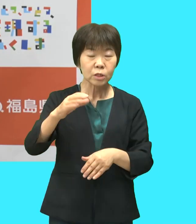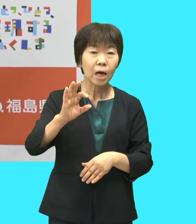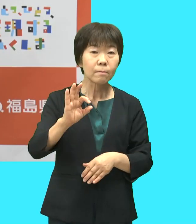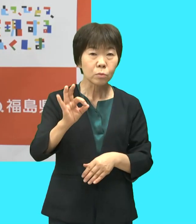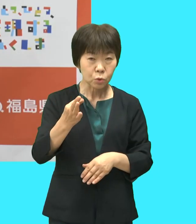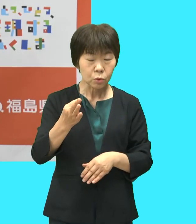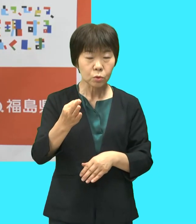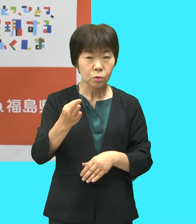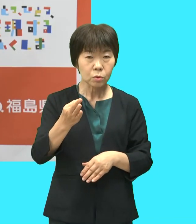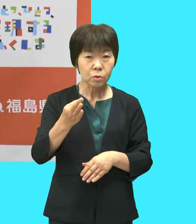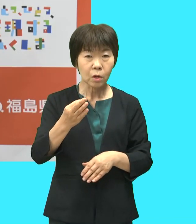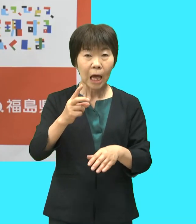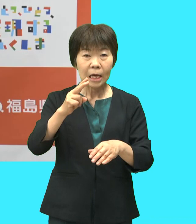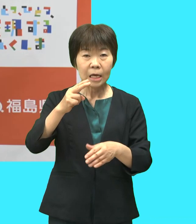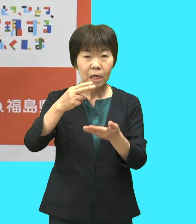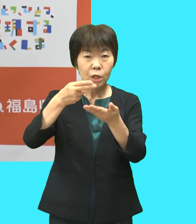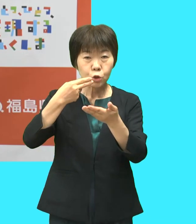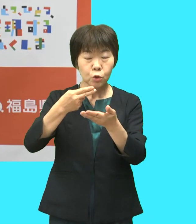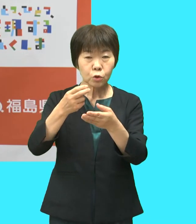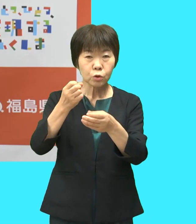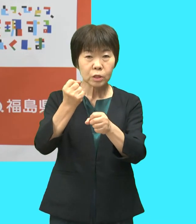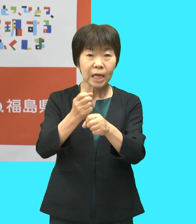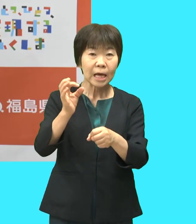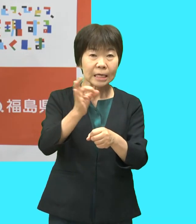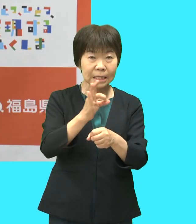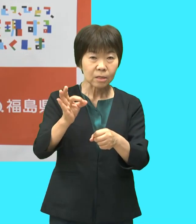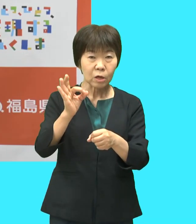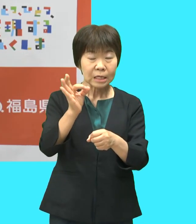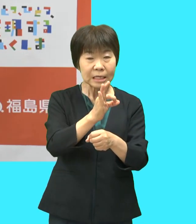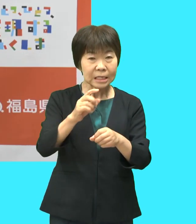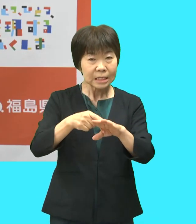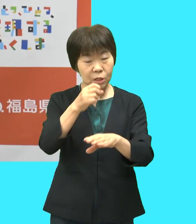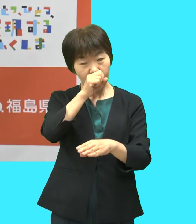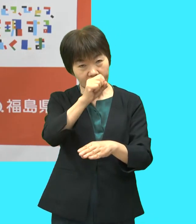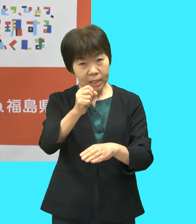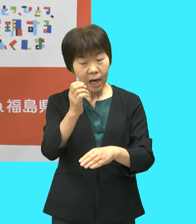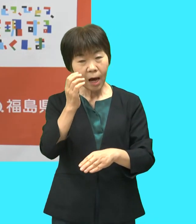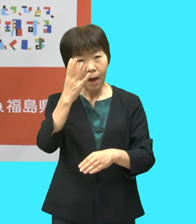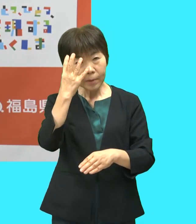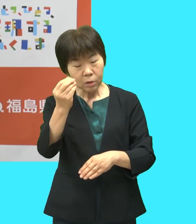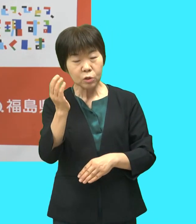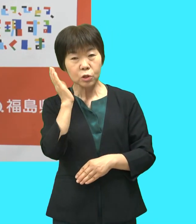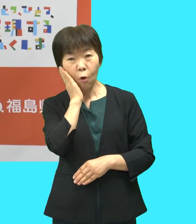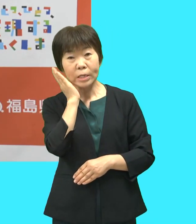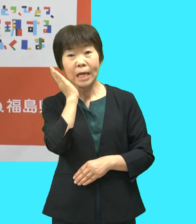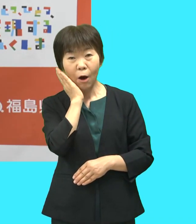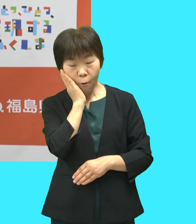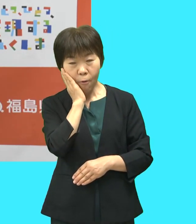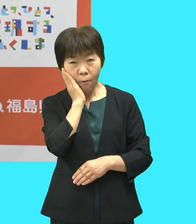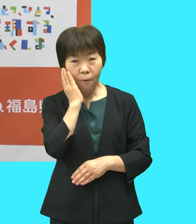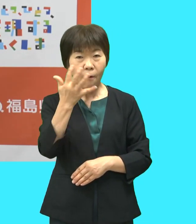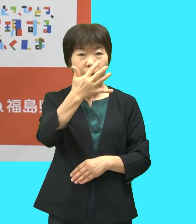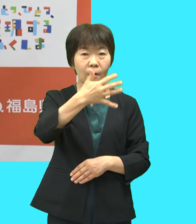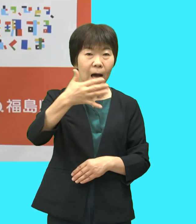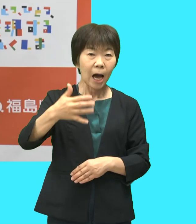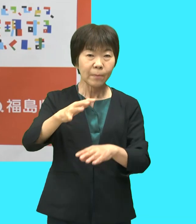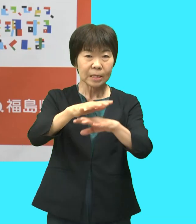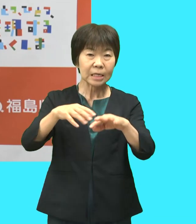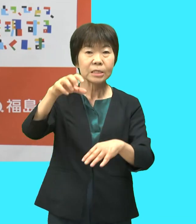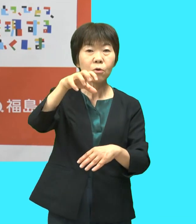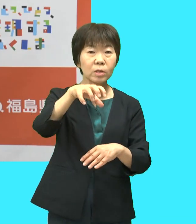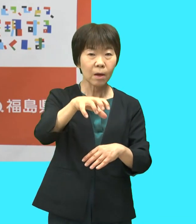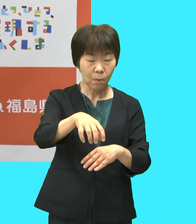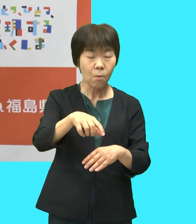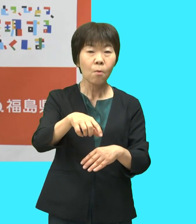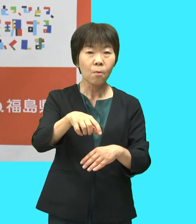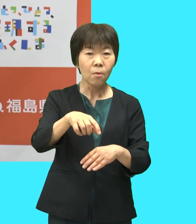は食製品というものの品質の高さ、魅力、美味しさというものを米国市場においても大